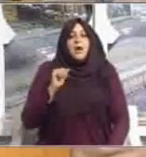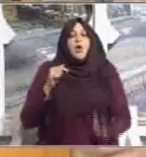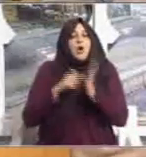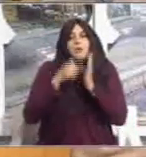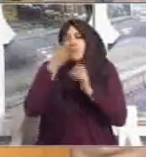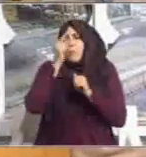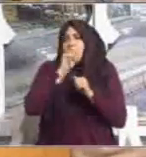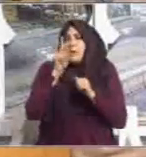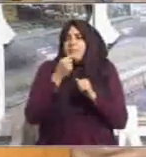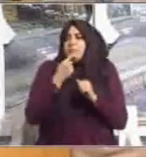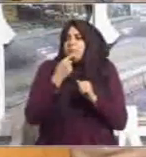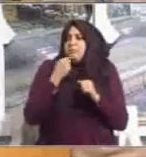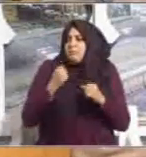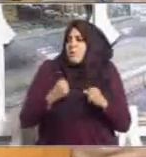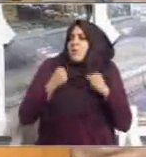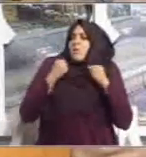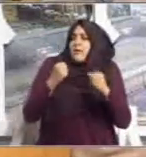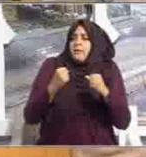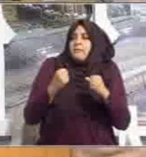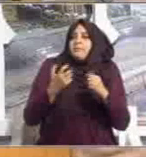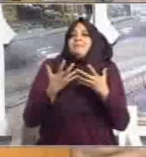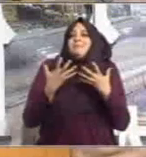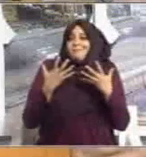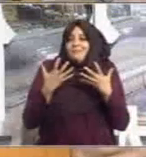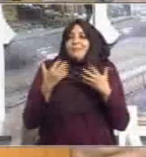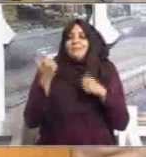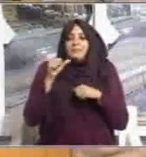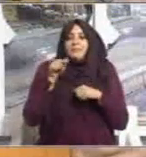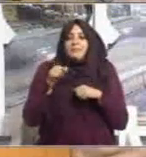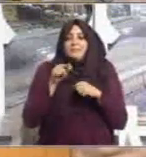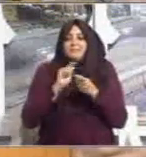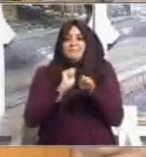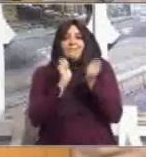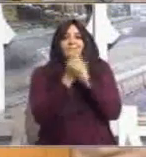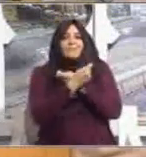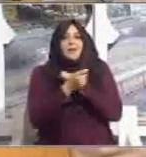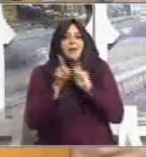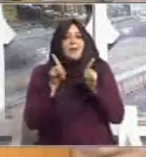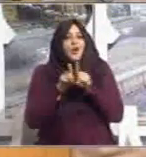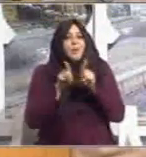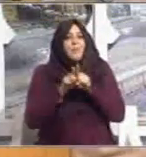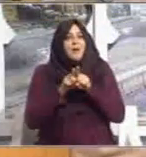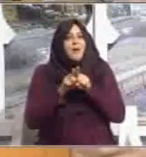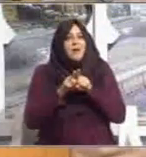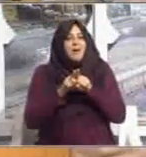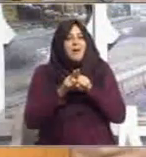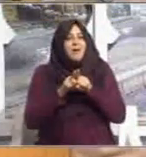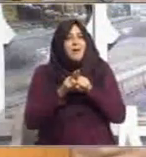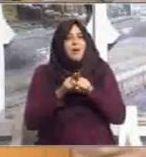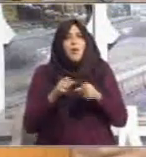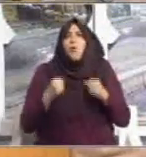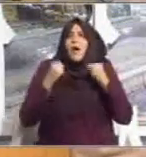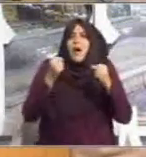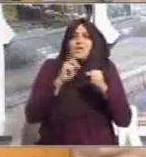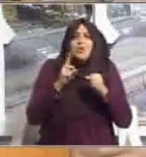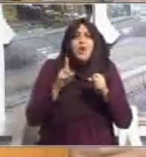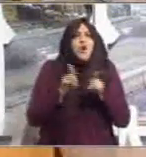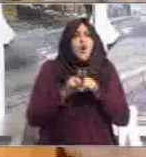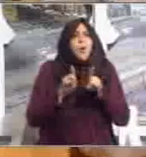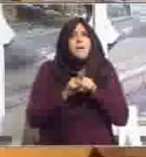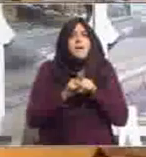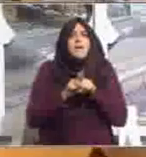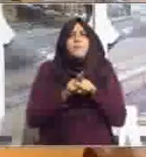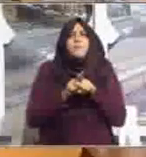نفهمها قد تصبح الشجاعة تهورا. تهورا، كيف؟ خلق